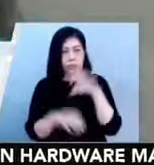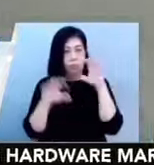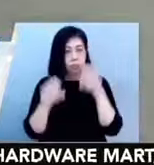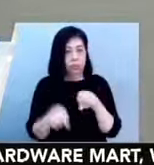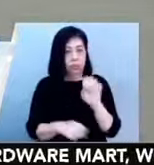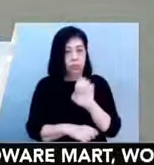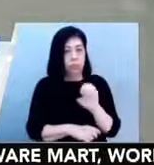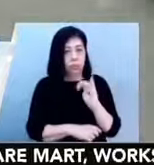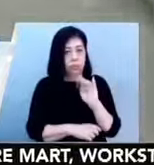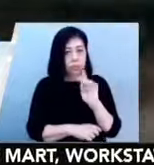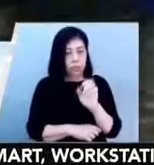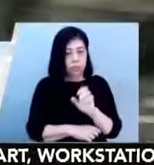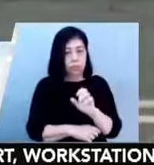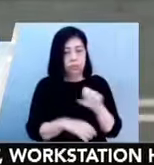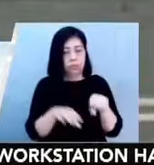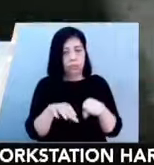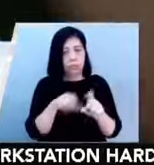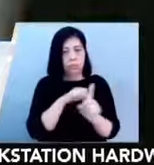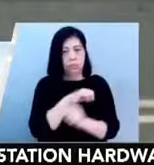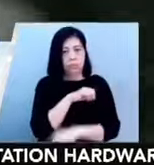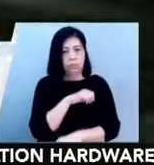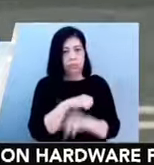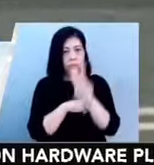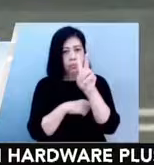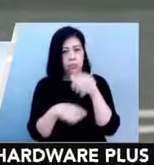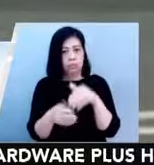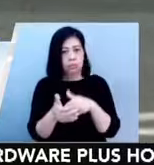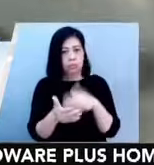pedicab pagmumultahin ng Php2,500